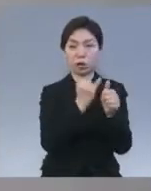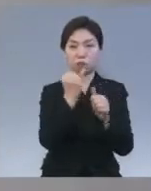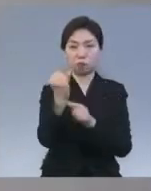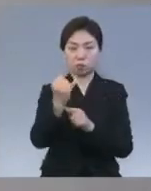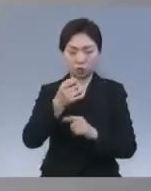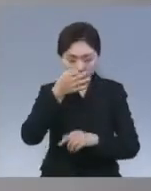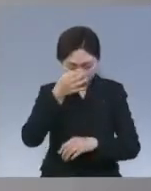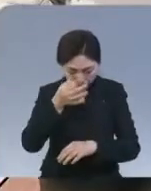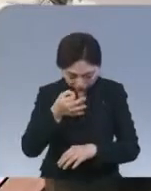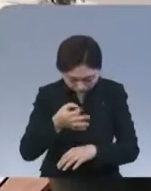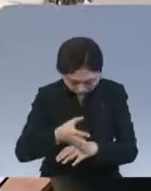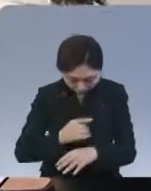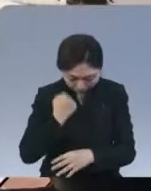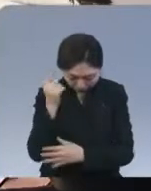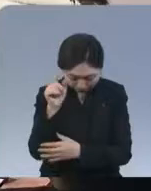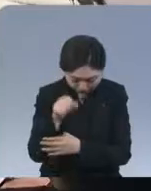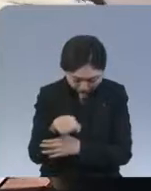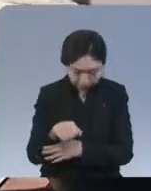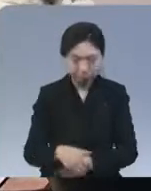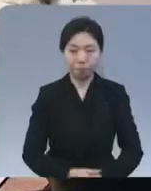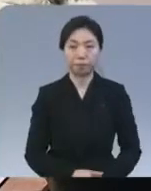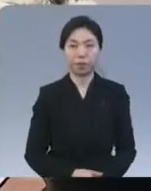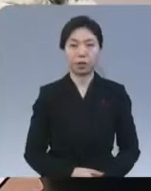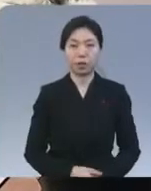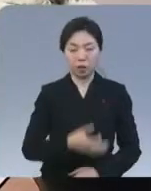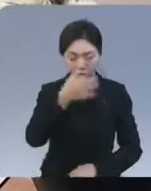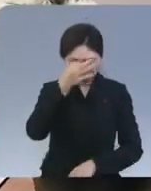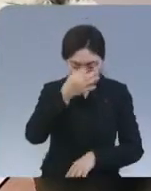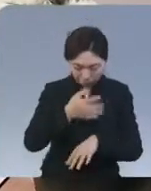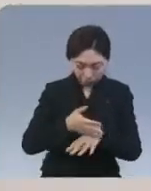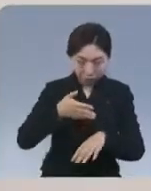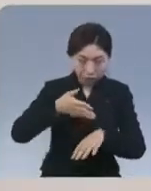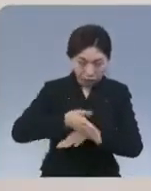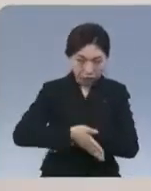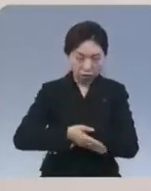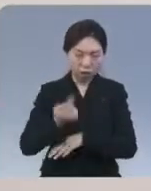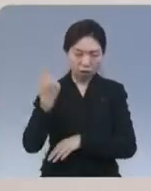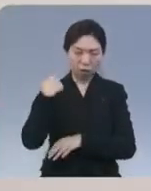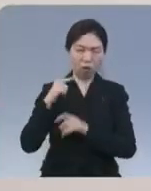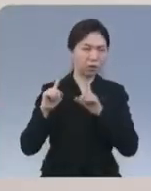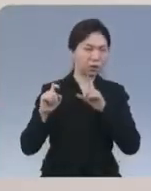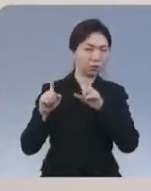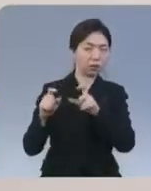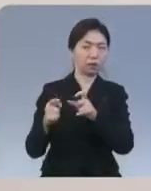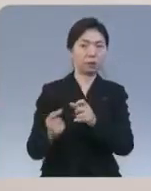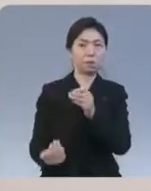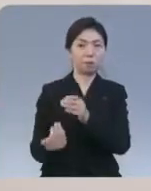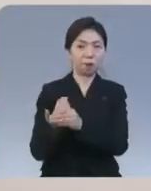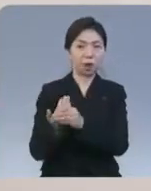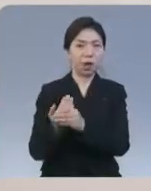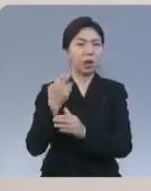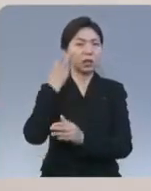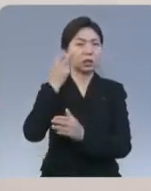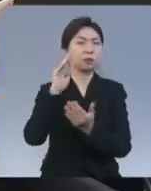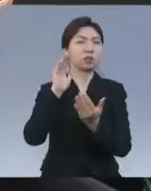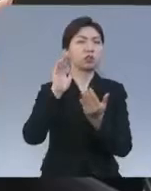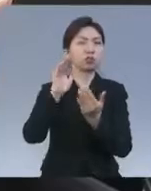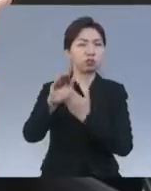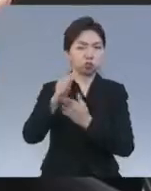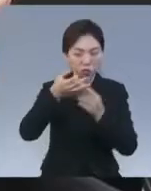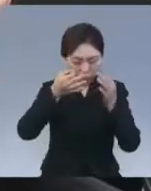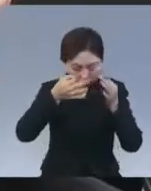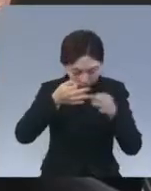извинилась и 26 декабря за то что ее действия совершённые в прошлом мешали мужу в его предвыборной